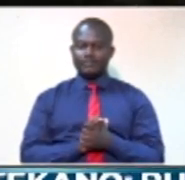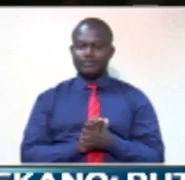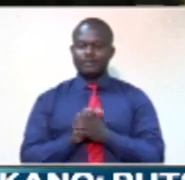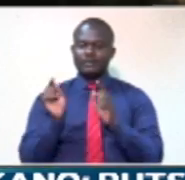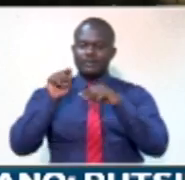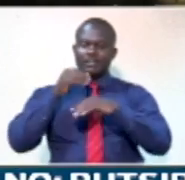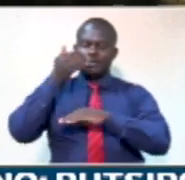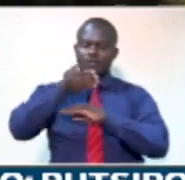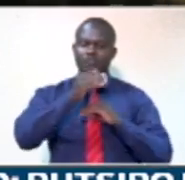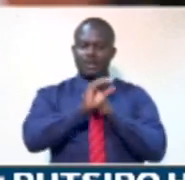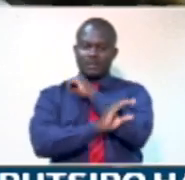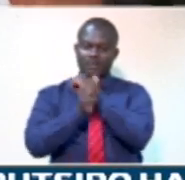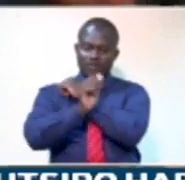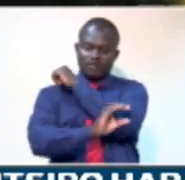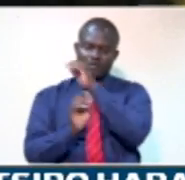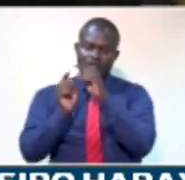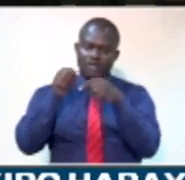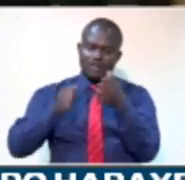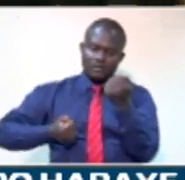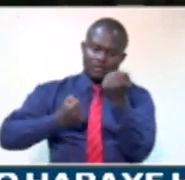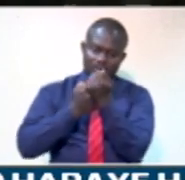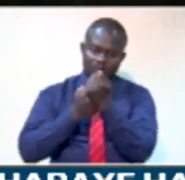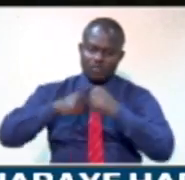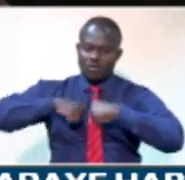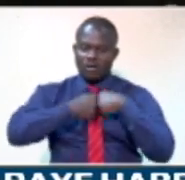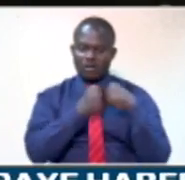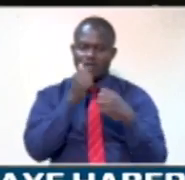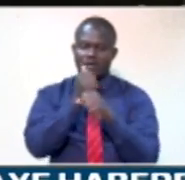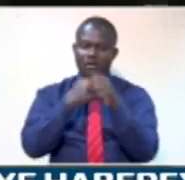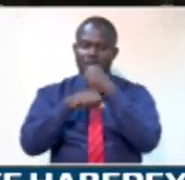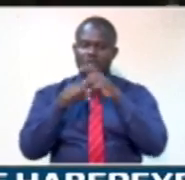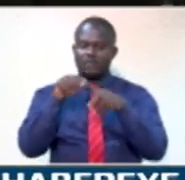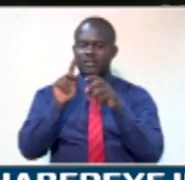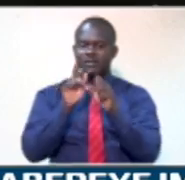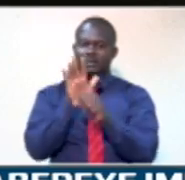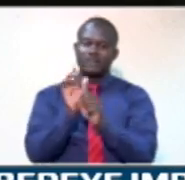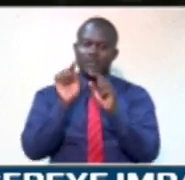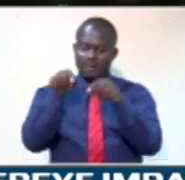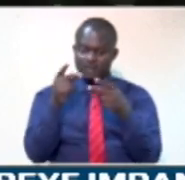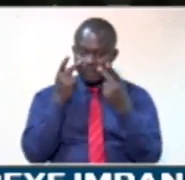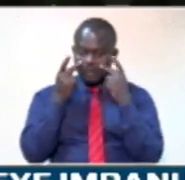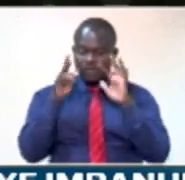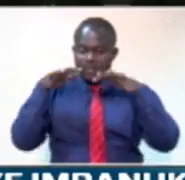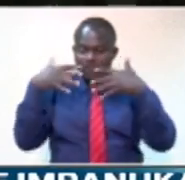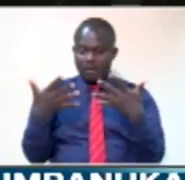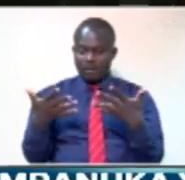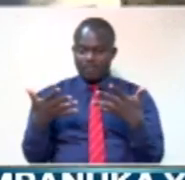Baje nyuma y'ingabo z'icyo gihugu zaje kudufasha guhangana n'abakora iterabwoba. Baje kureba uko